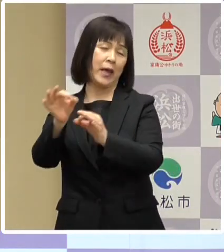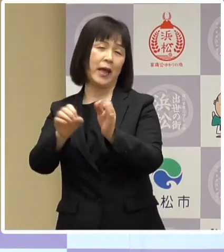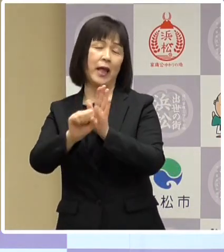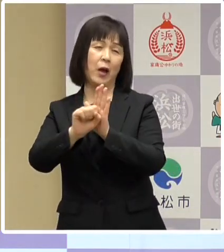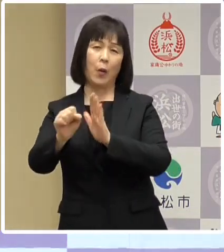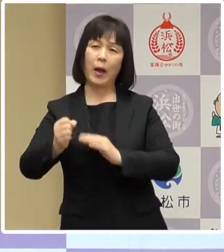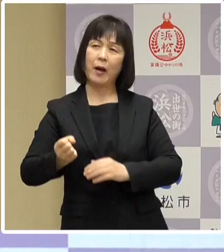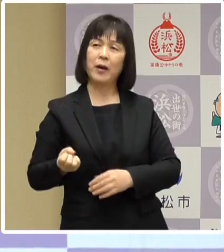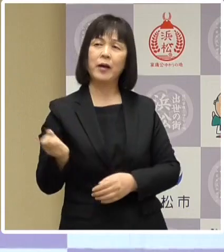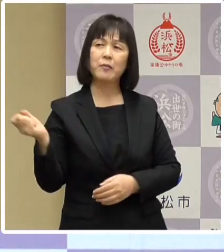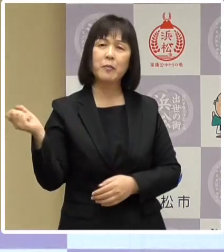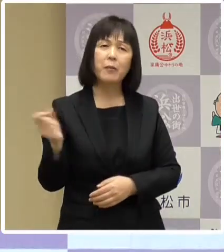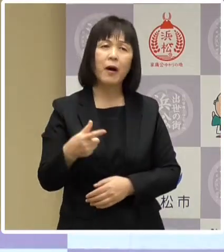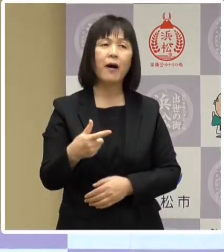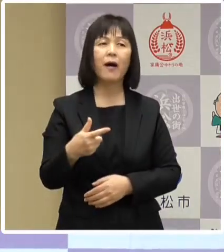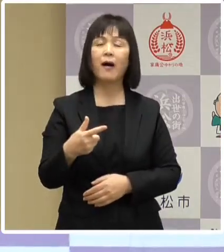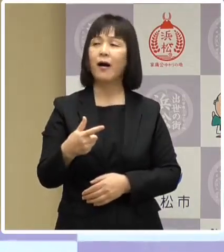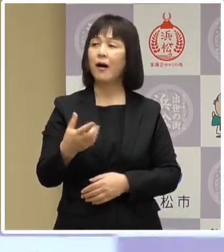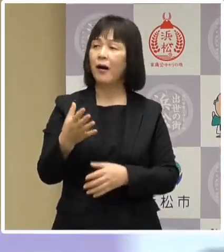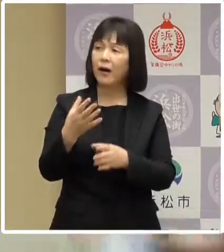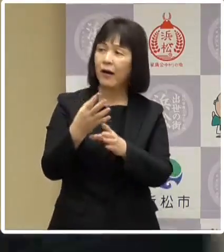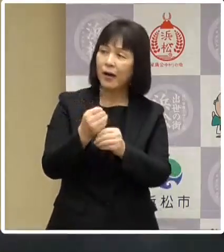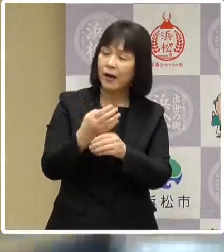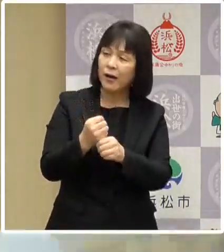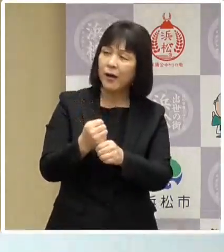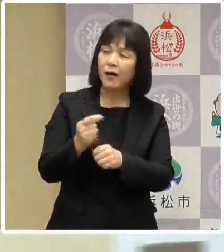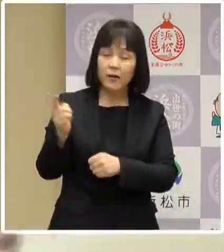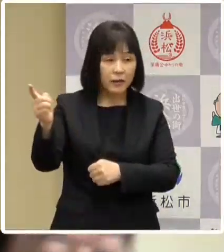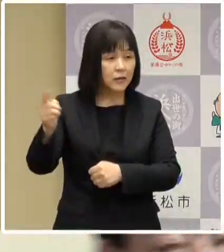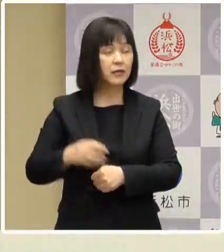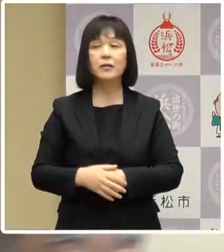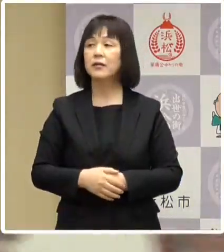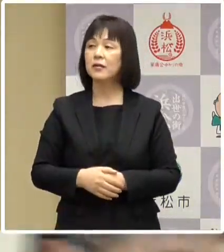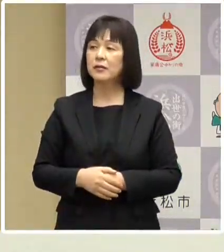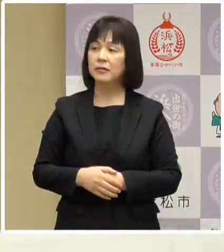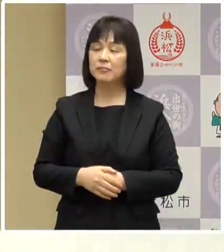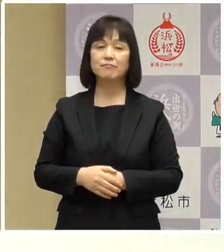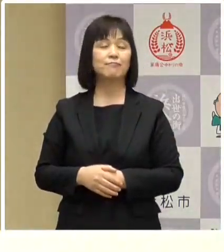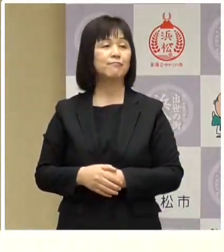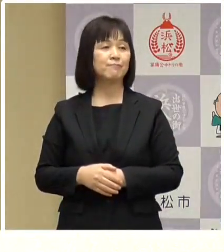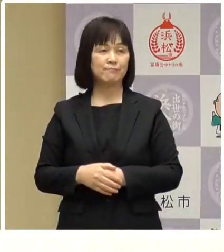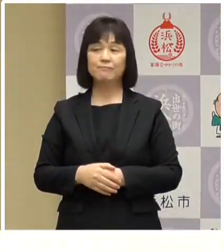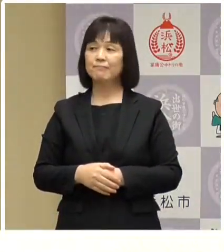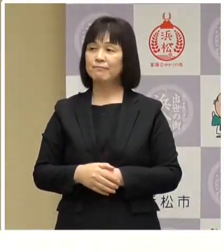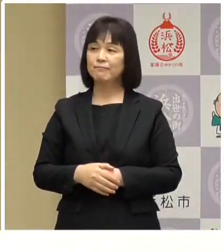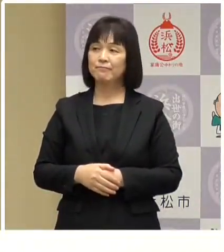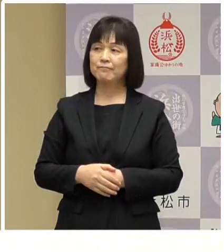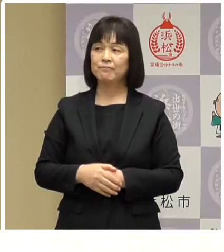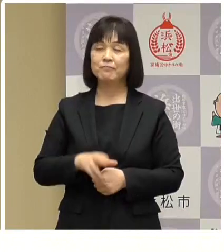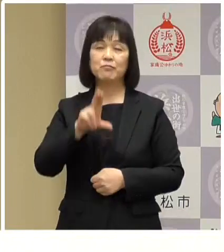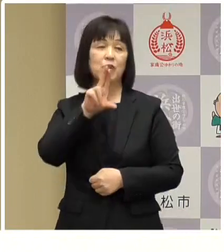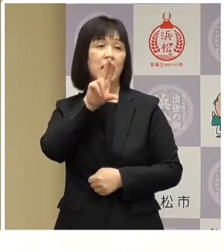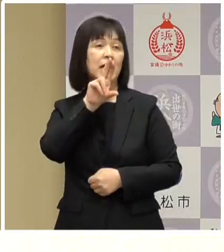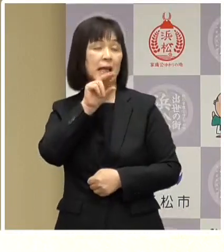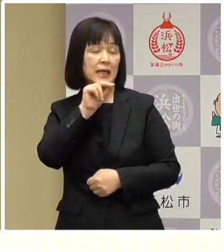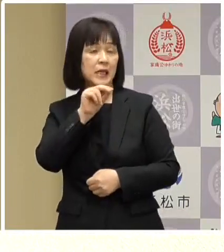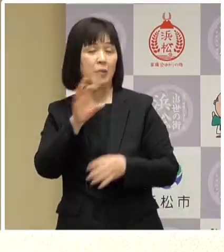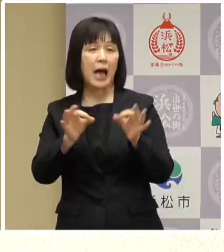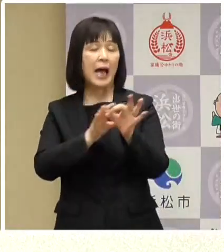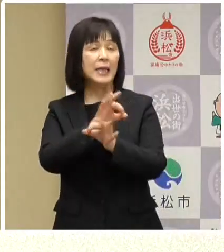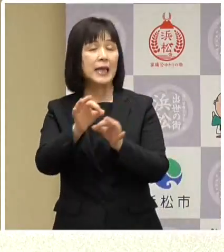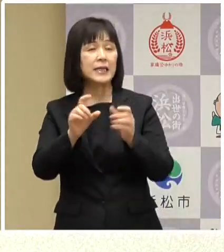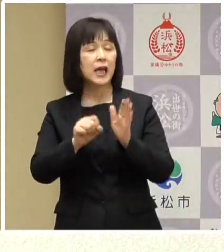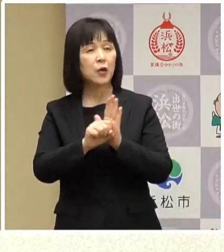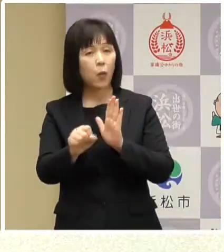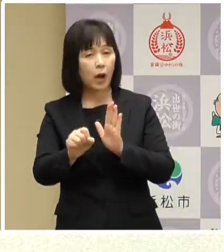くらいあったんですか。資料、はい、ちょっとじゃあ、 経済波及効果っていうことじゃない